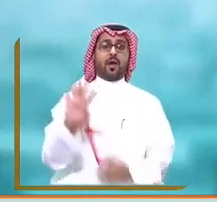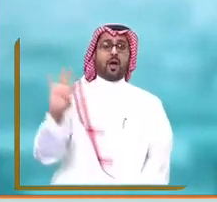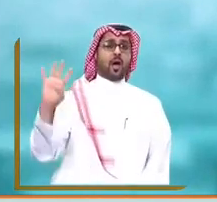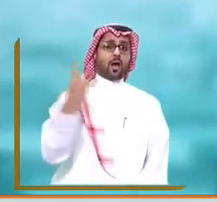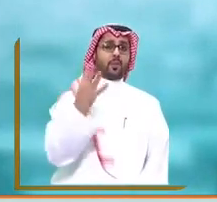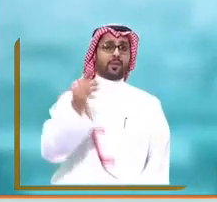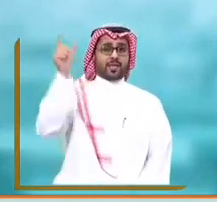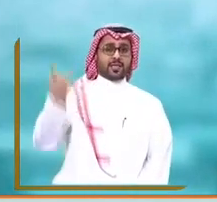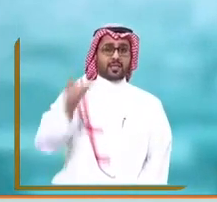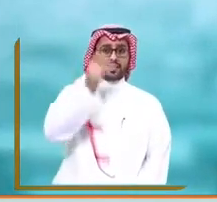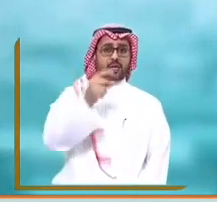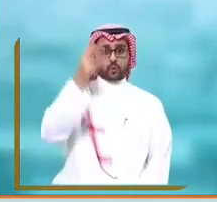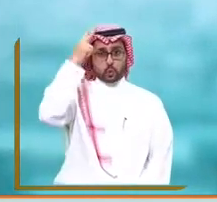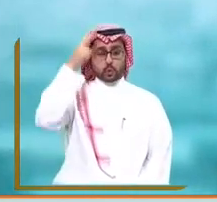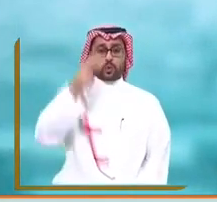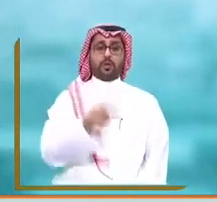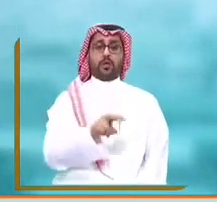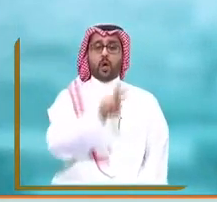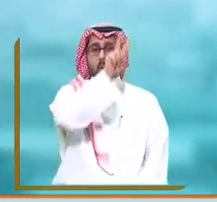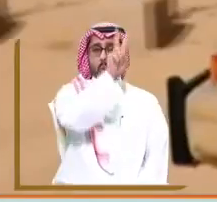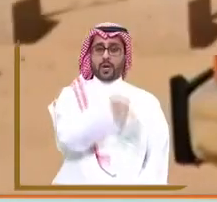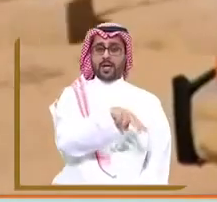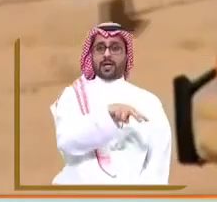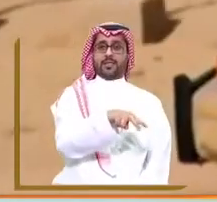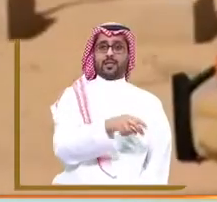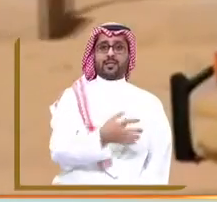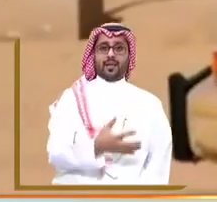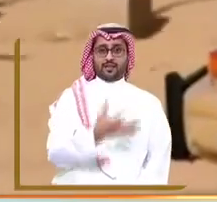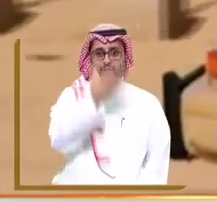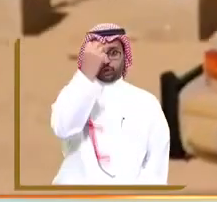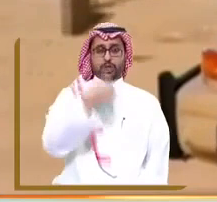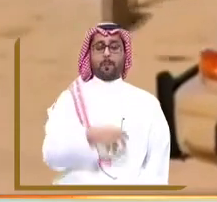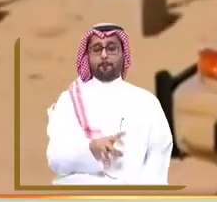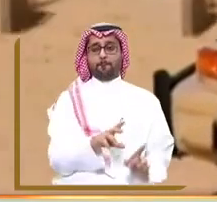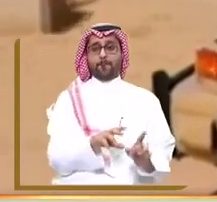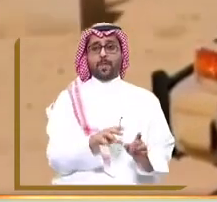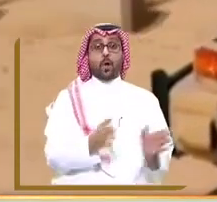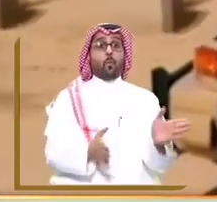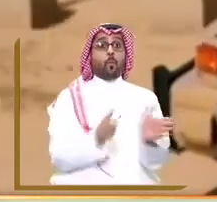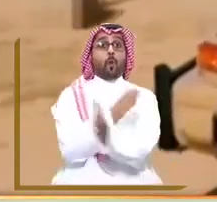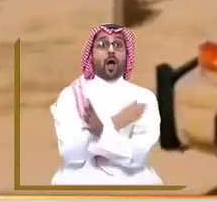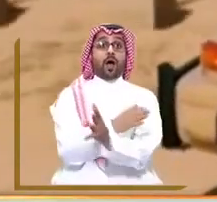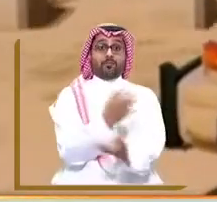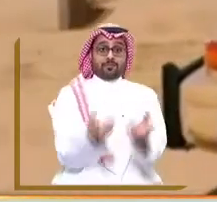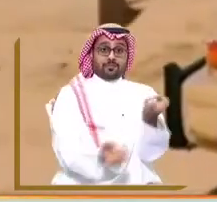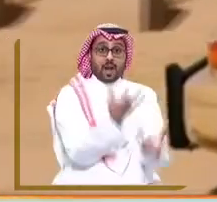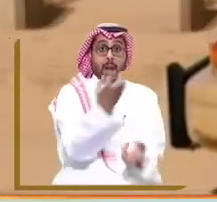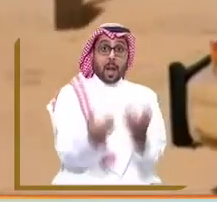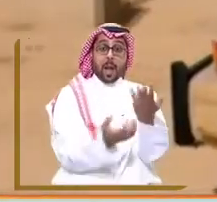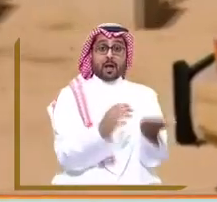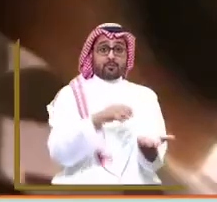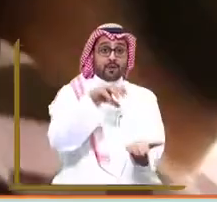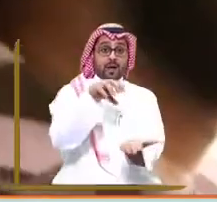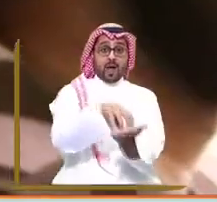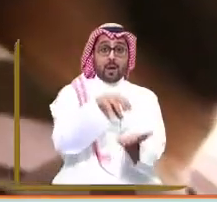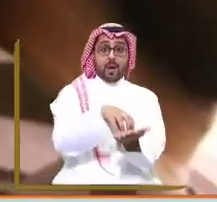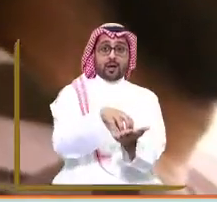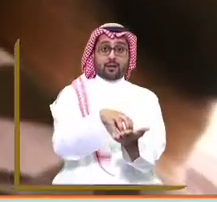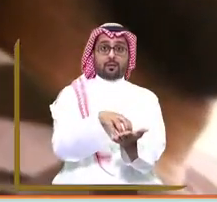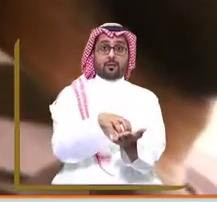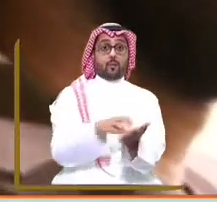مواطنا و11 مقيما، وذلك لارتكابهم مخالفات إشعال النار في غير الأماكن المخصصة